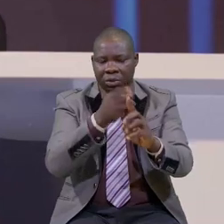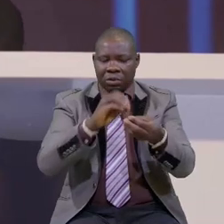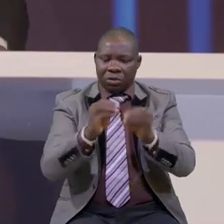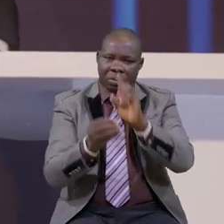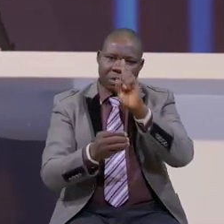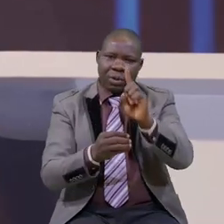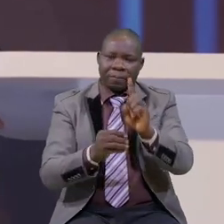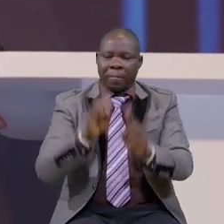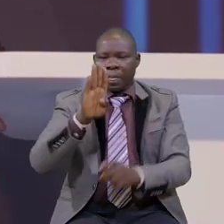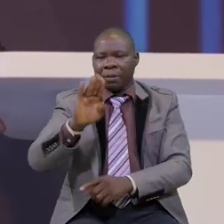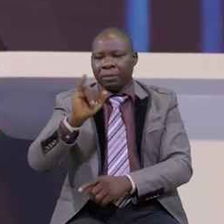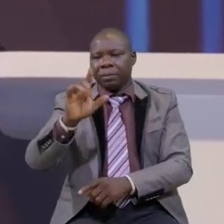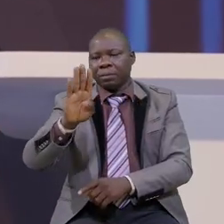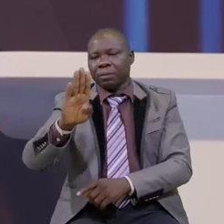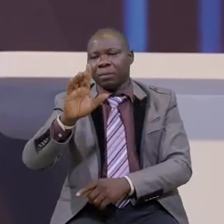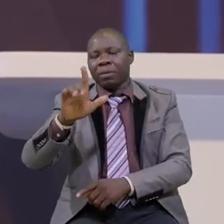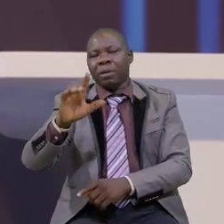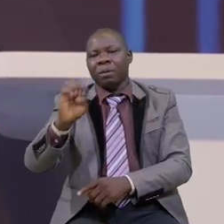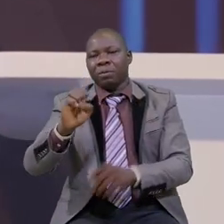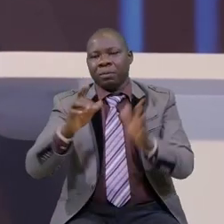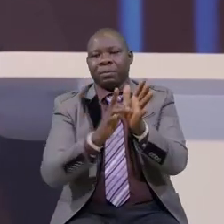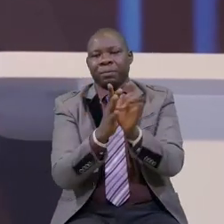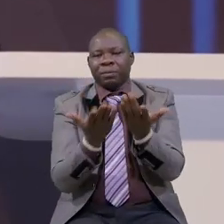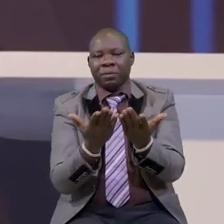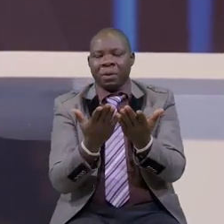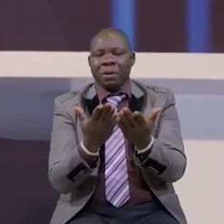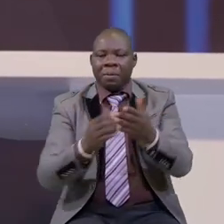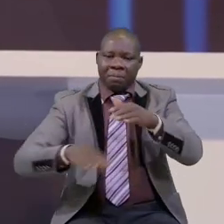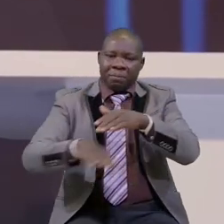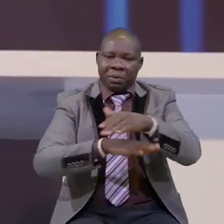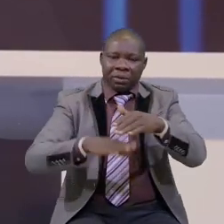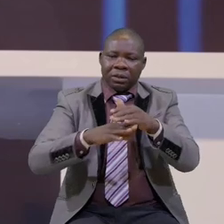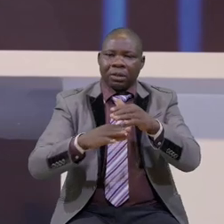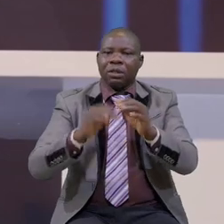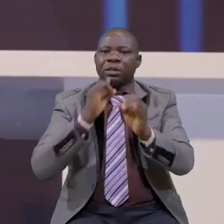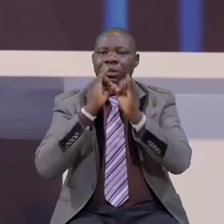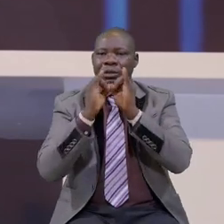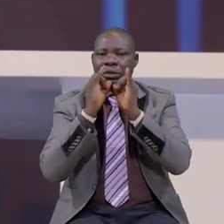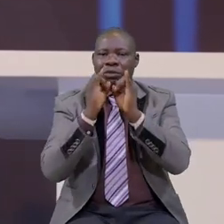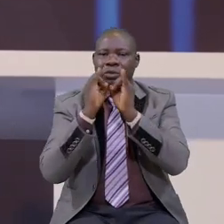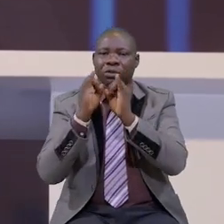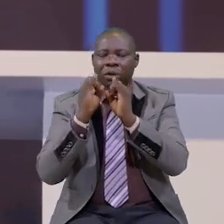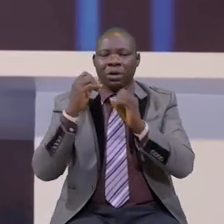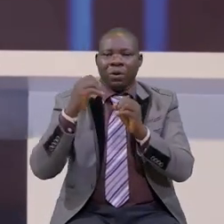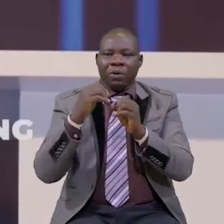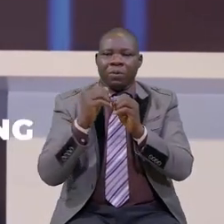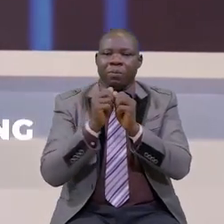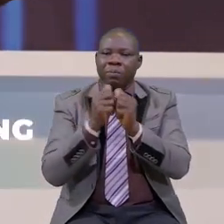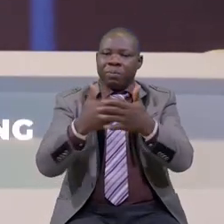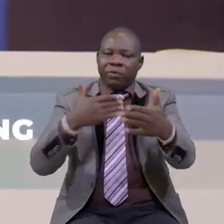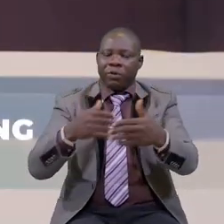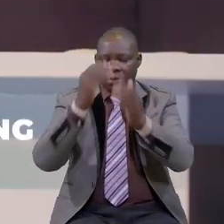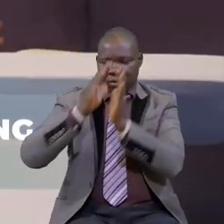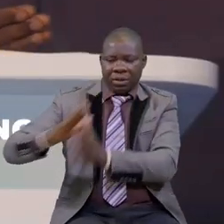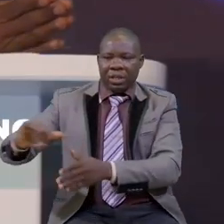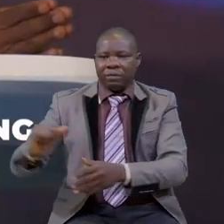Premièrement, la Bible, deux points. Instruction de base avant de quitter la terre. La Bible, vous savez, la Bible, quand vous